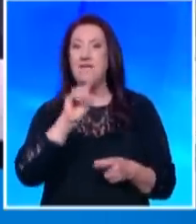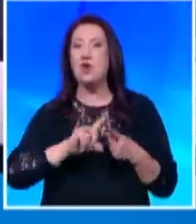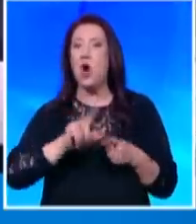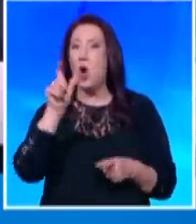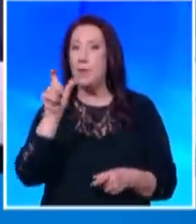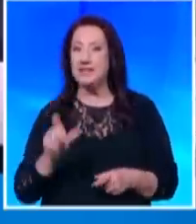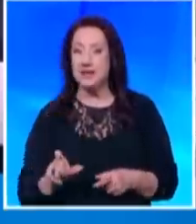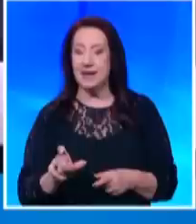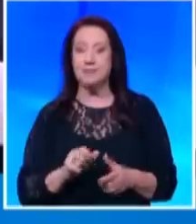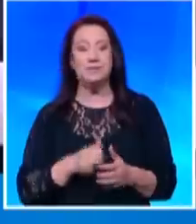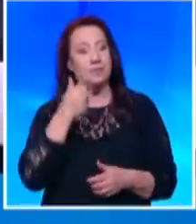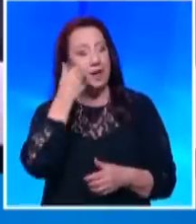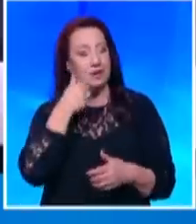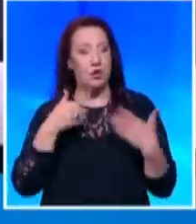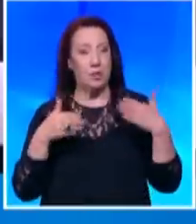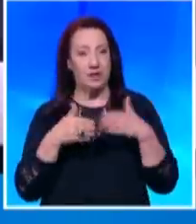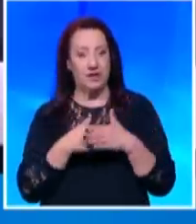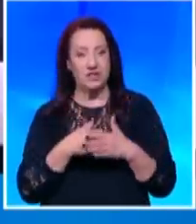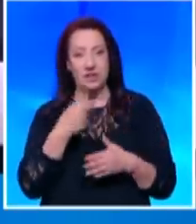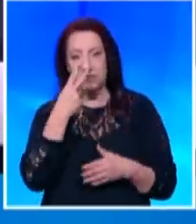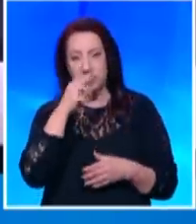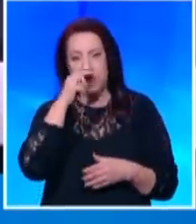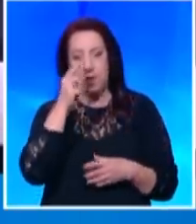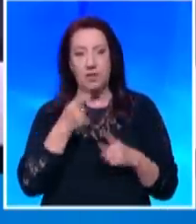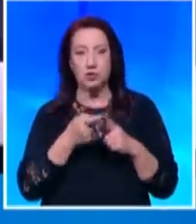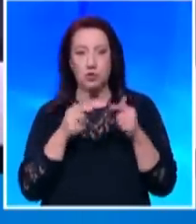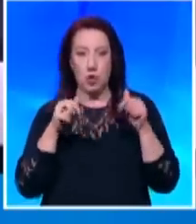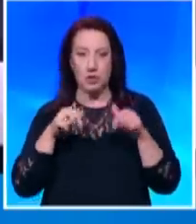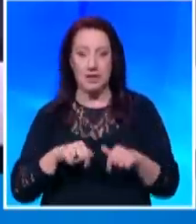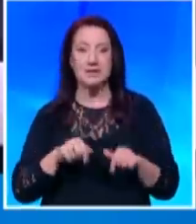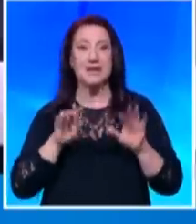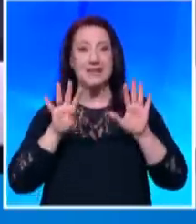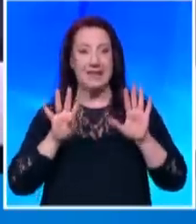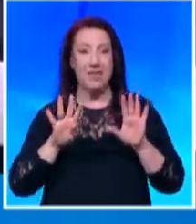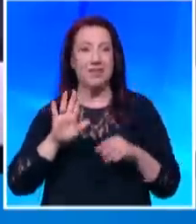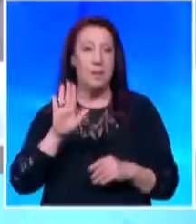Добър вечер. Добър вечер. Аз съм Юксел Кадриев. Ето водещото днес, 9 май.